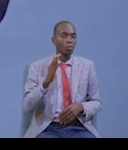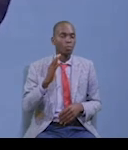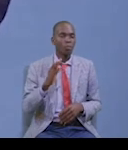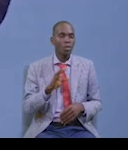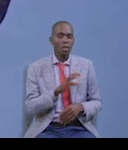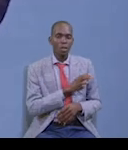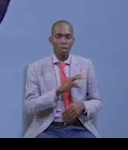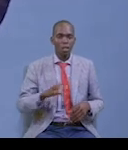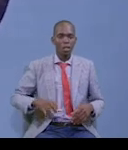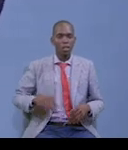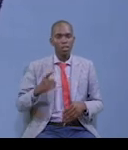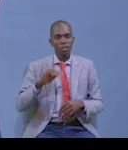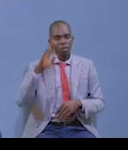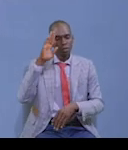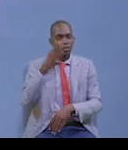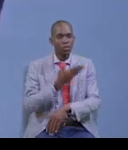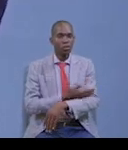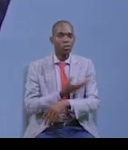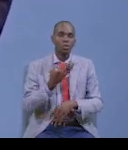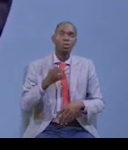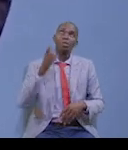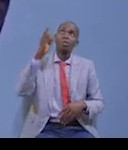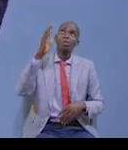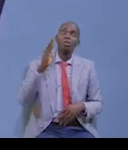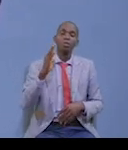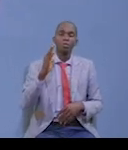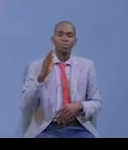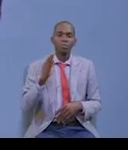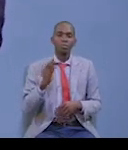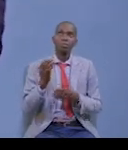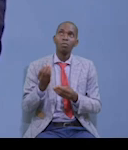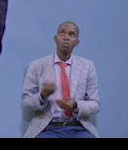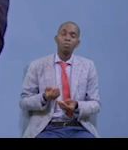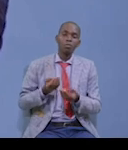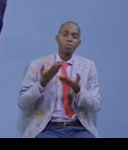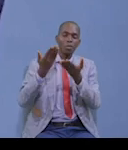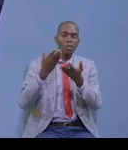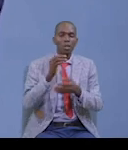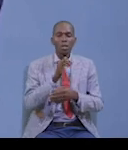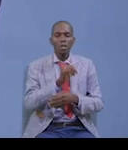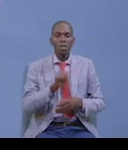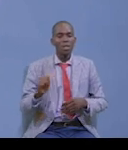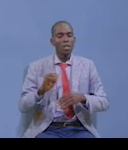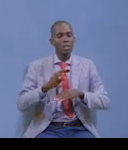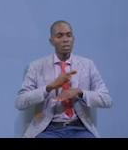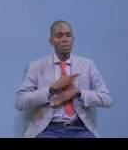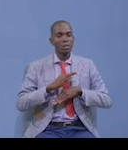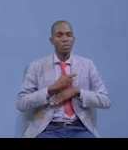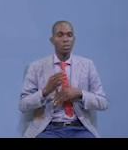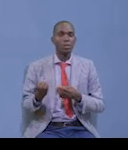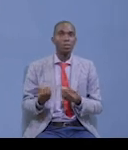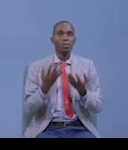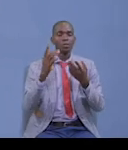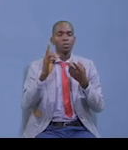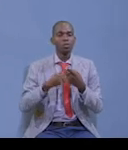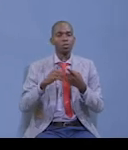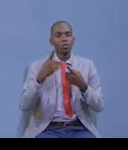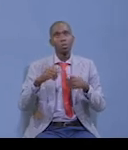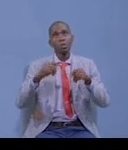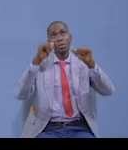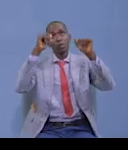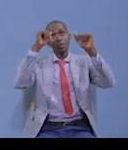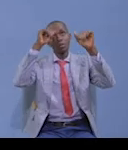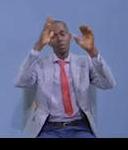the son of God. క్రీస్తు దేవుని కుమారుడు. Offered a pleasing sacrifice to the Father. తన్ను తాను దేవునికి